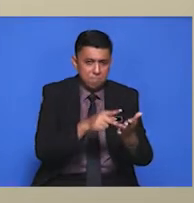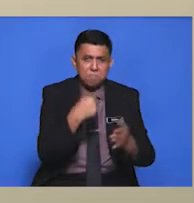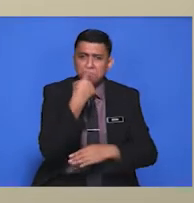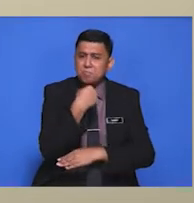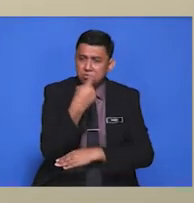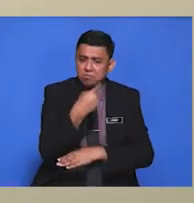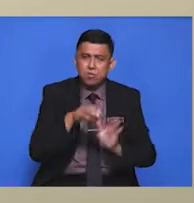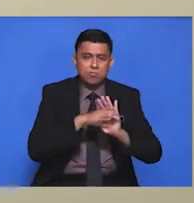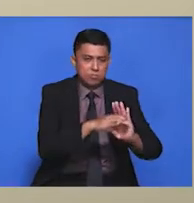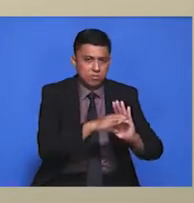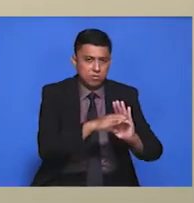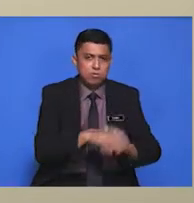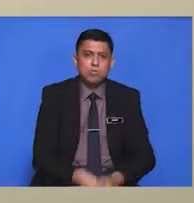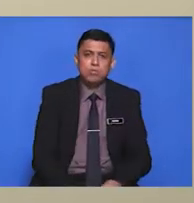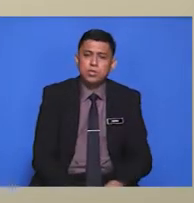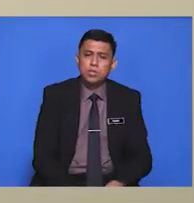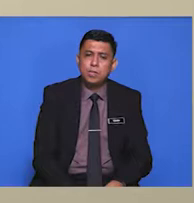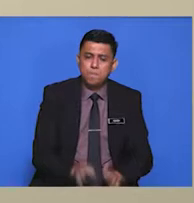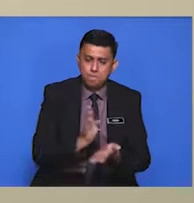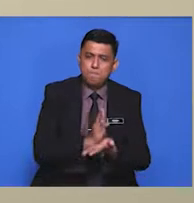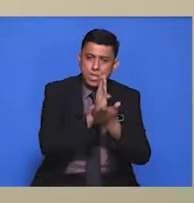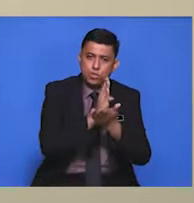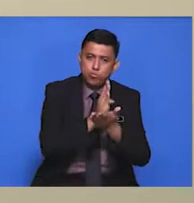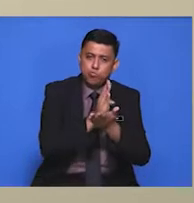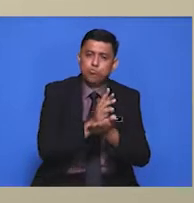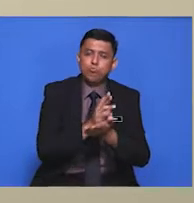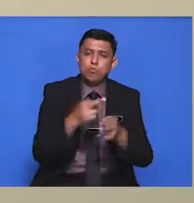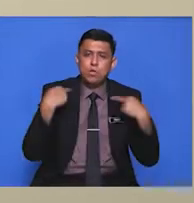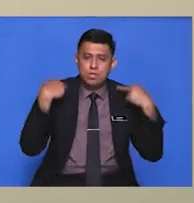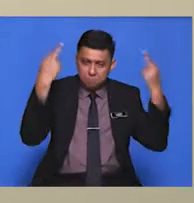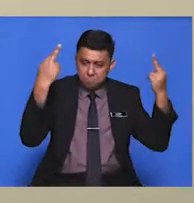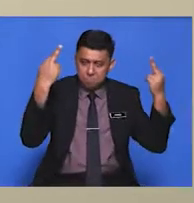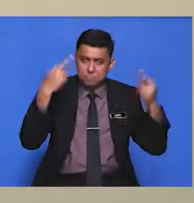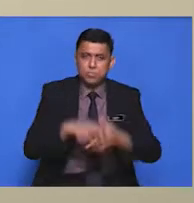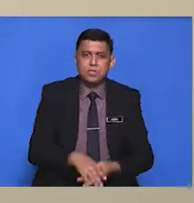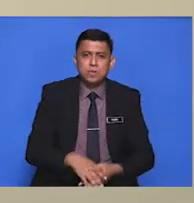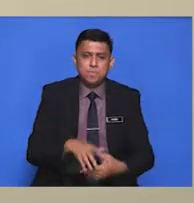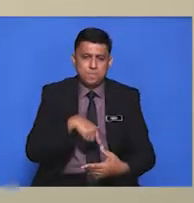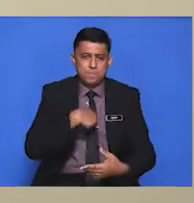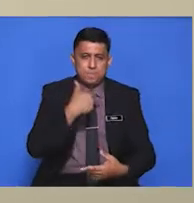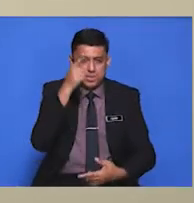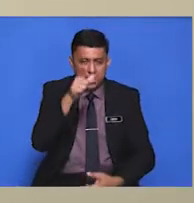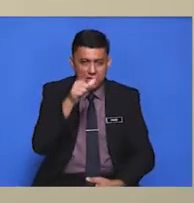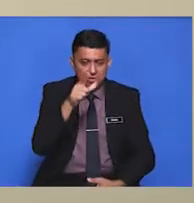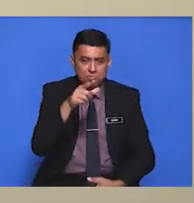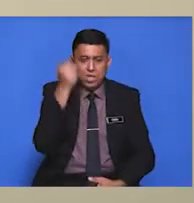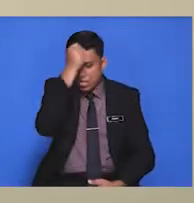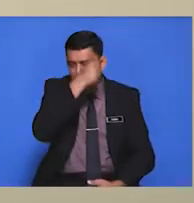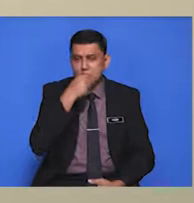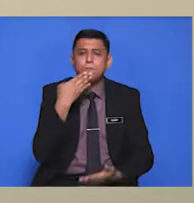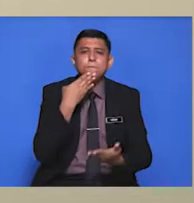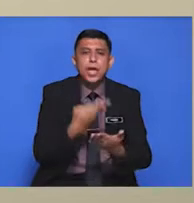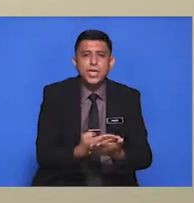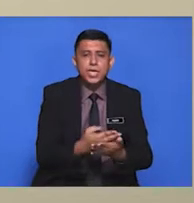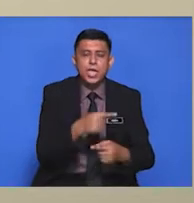Contohnya, tindakan Talia membantu raksasa Kot-Kot yang cedera memperlihatkan sikap baik hati yang ada dalam